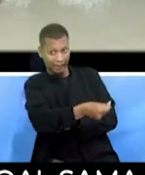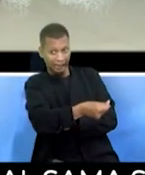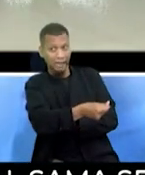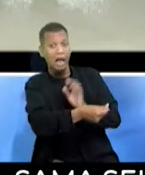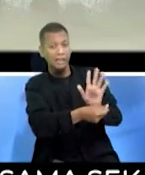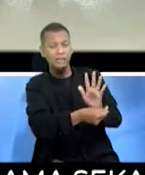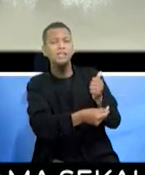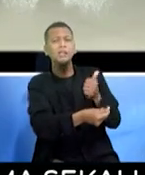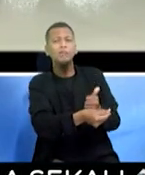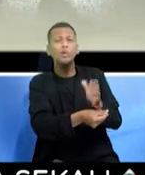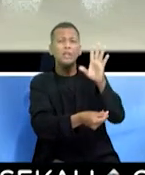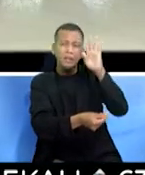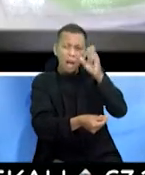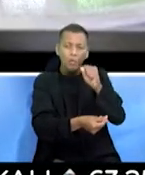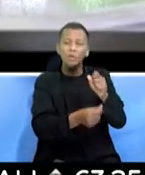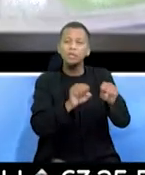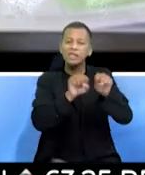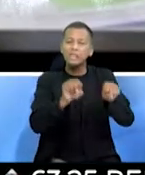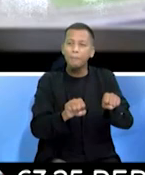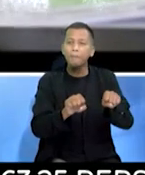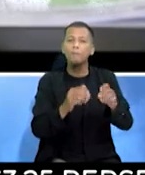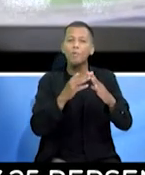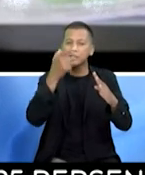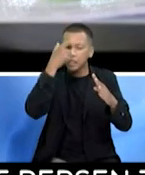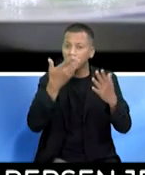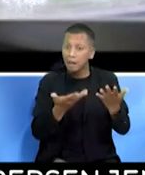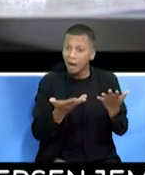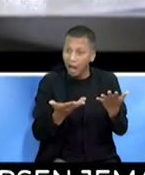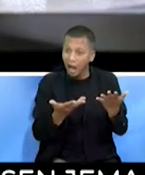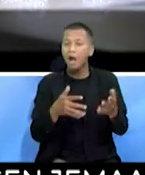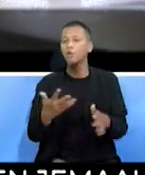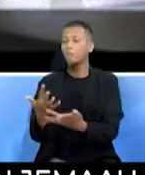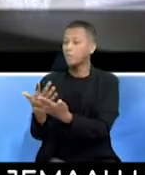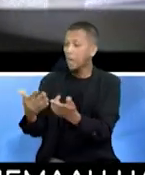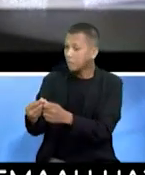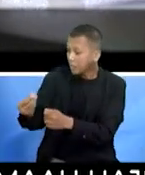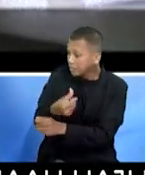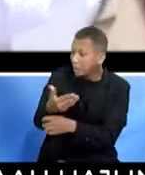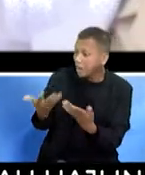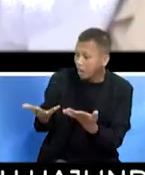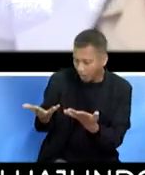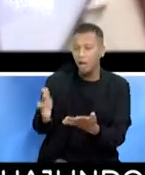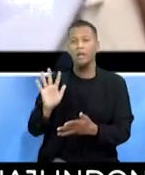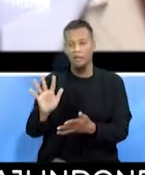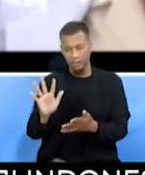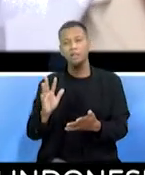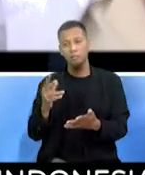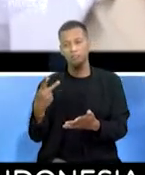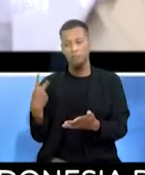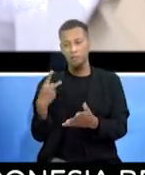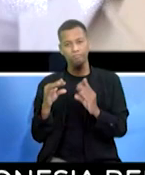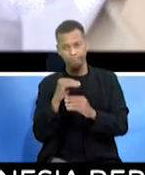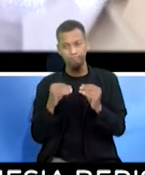kepada rumah sakit, bagaimana sistem iuran kepada peserta. Itu yang perlu diketahui bersama. Kemudian yang kedua, terkait dengan kelas standar